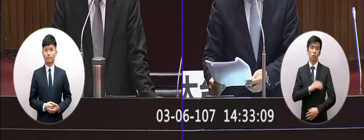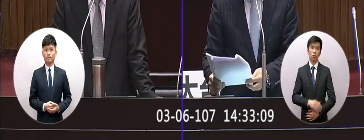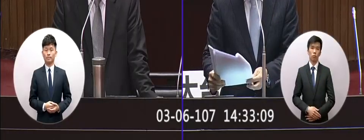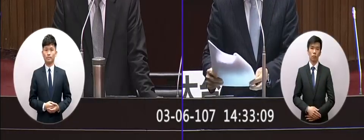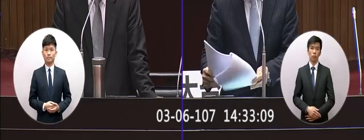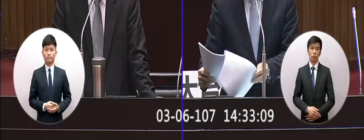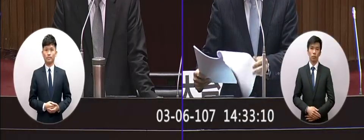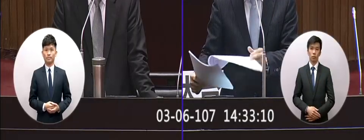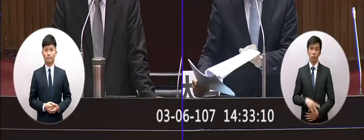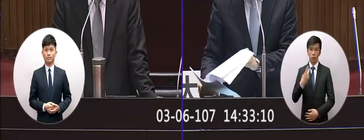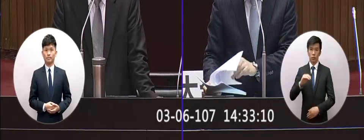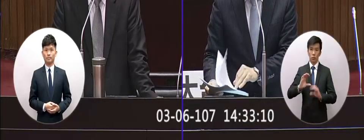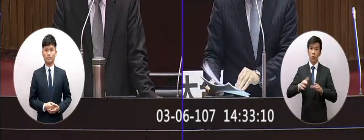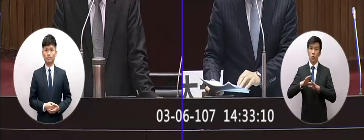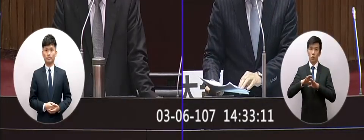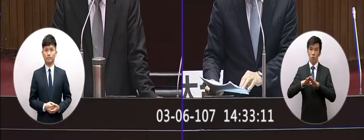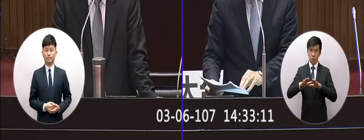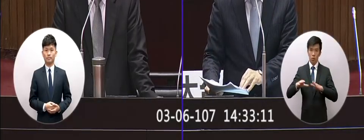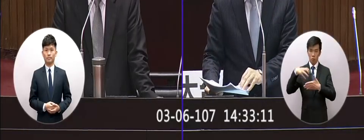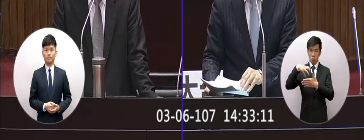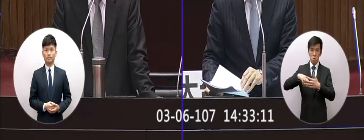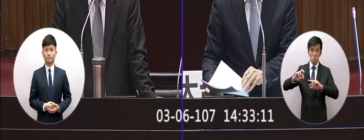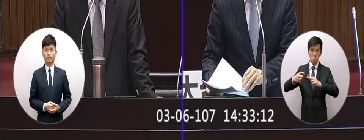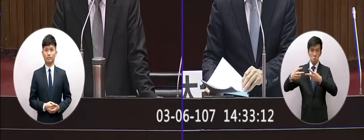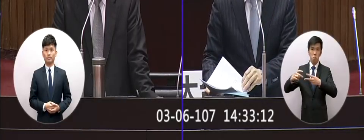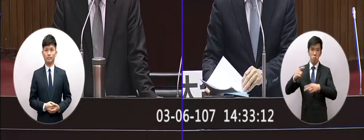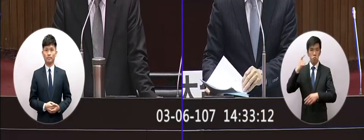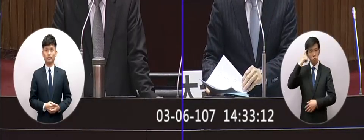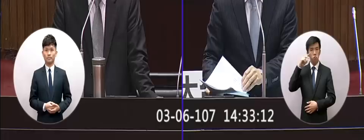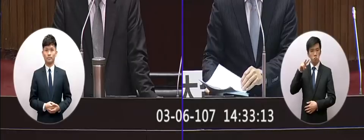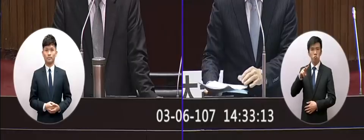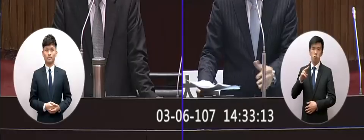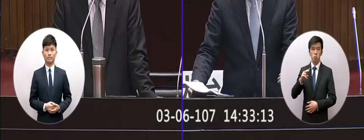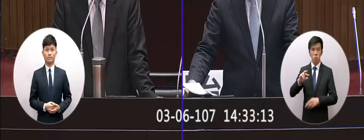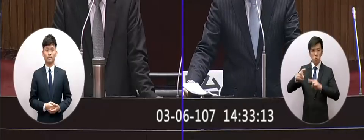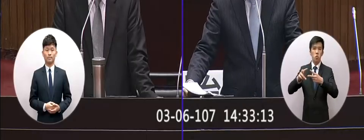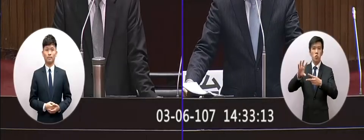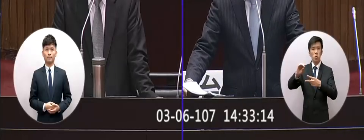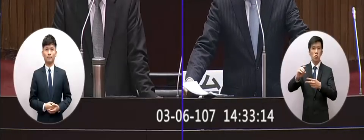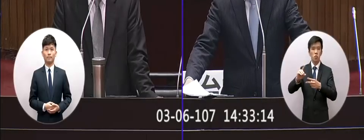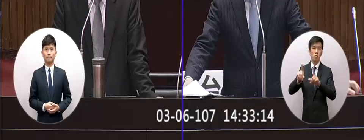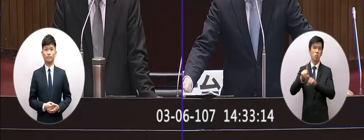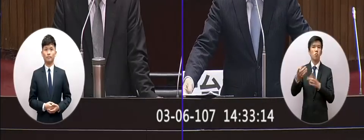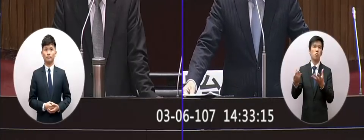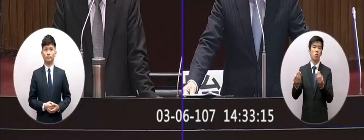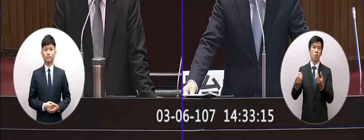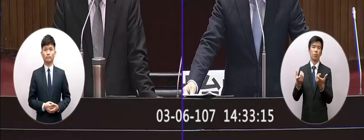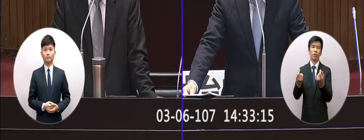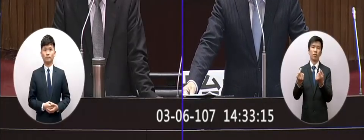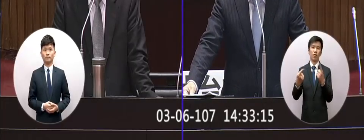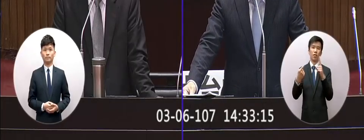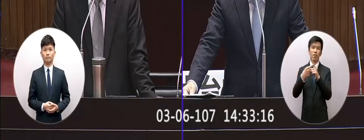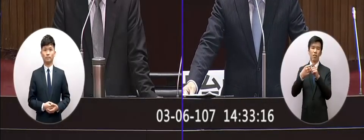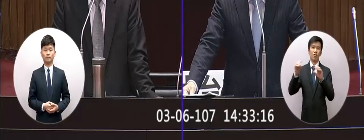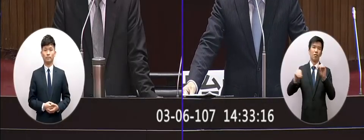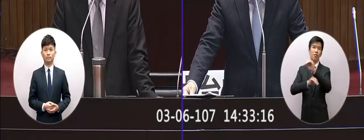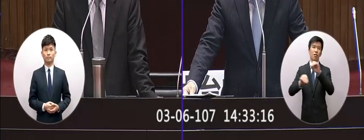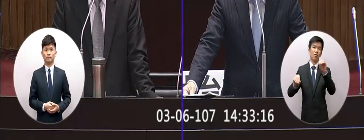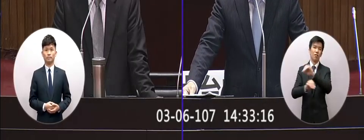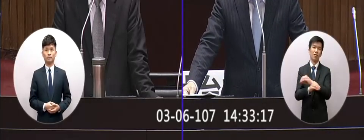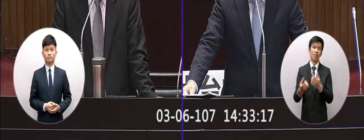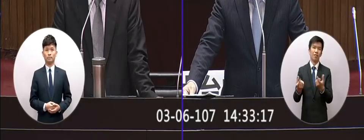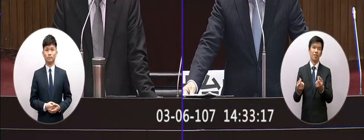阁的改组，其实在本席看来啊，我觉得有改跟没改一样，因为这就大风吹而已啊，对不